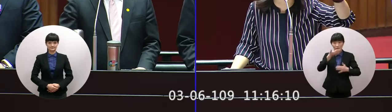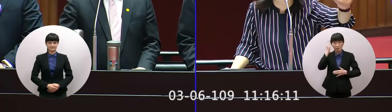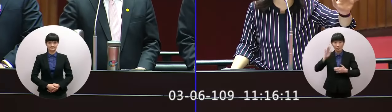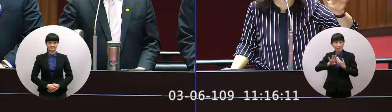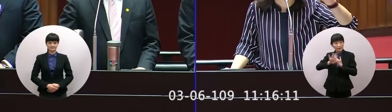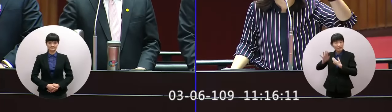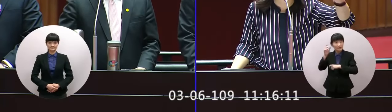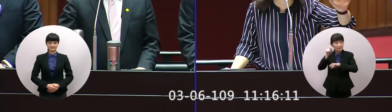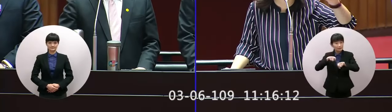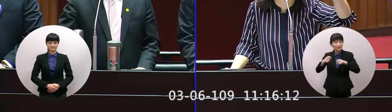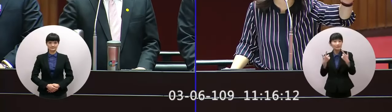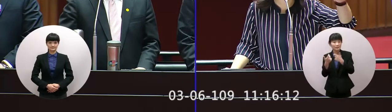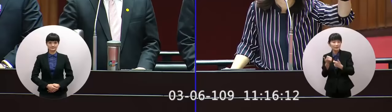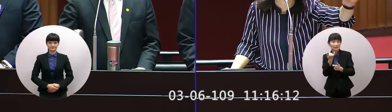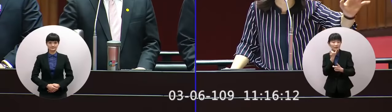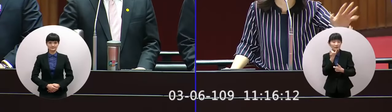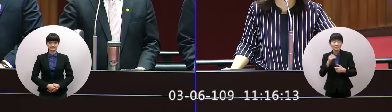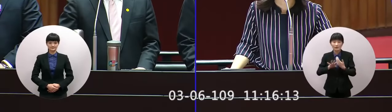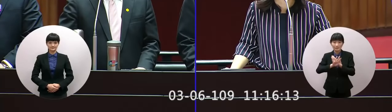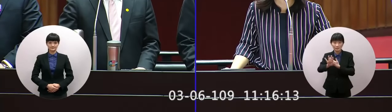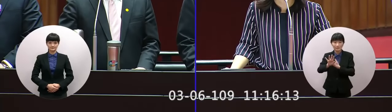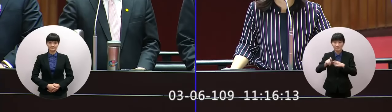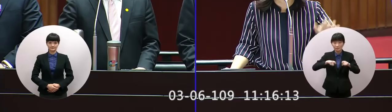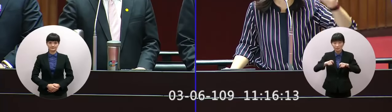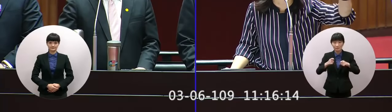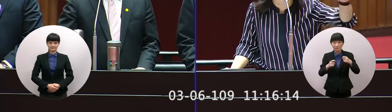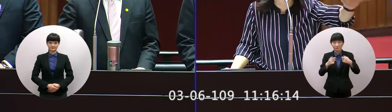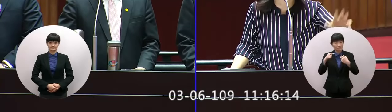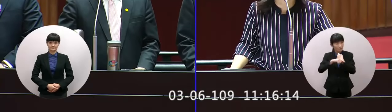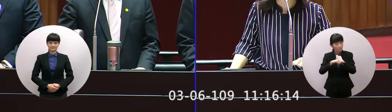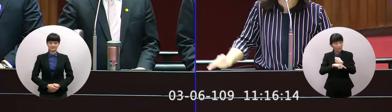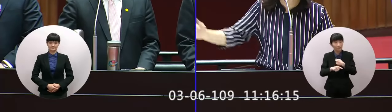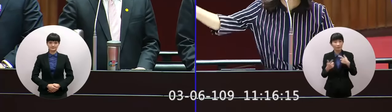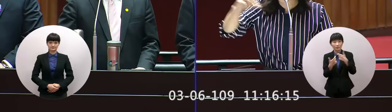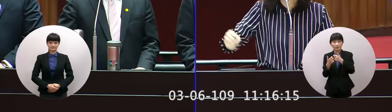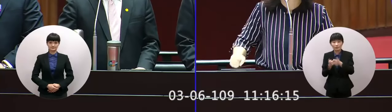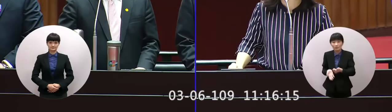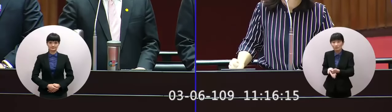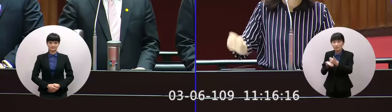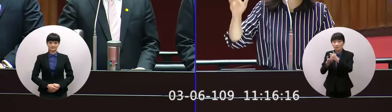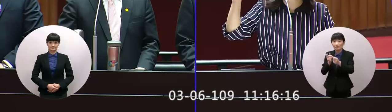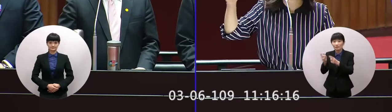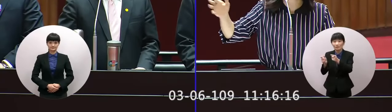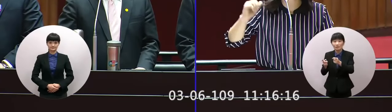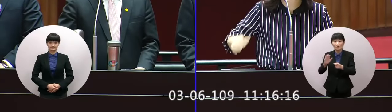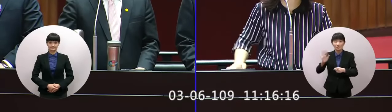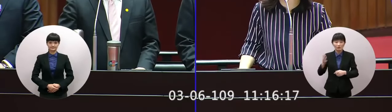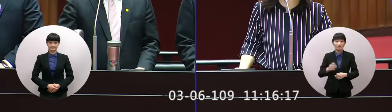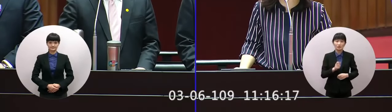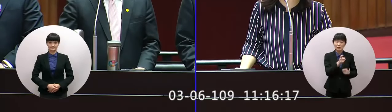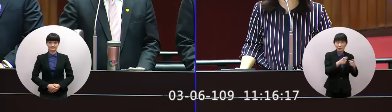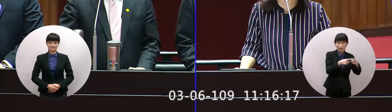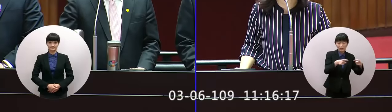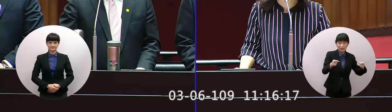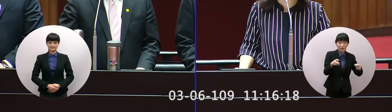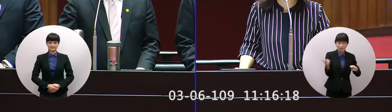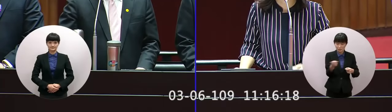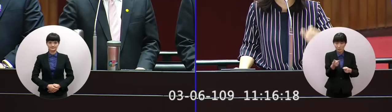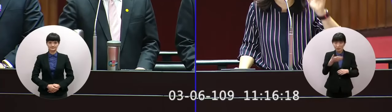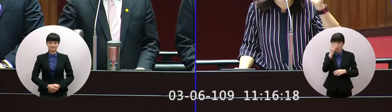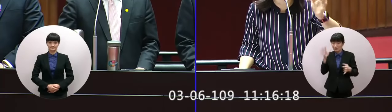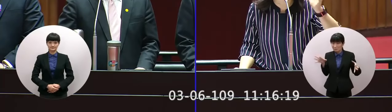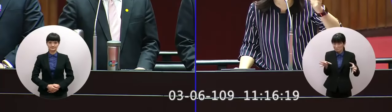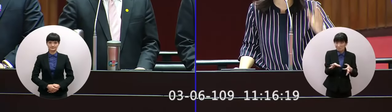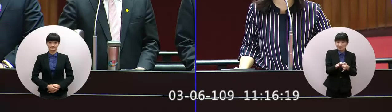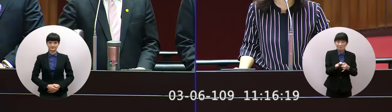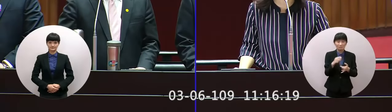提出对国旅消费的支持，但你不要用国旅来绑这个所谓振兴抵用券，这